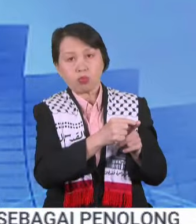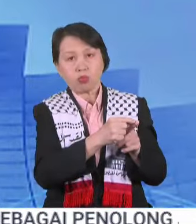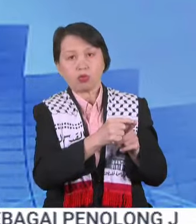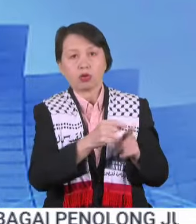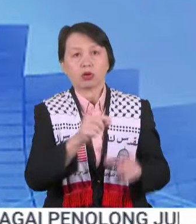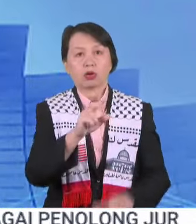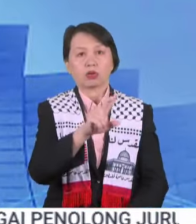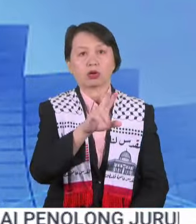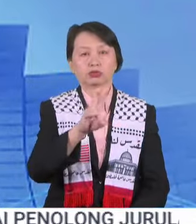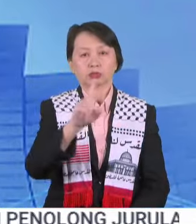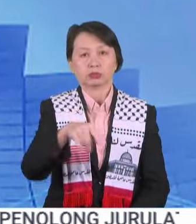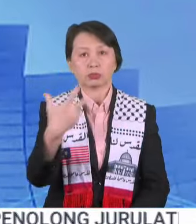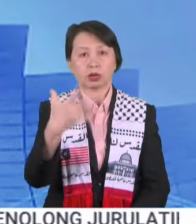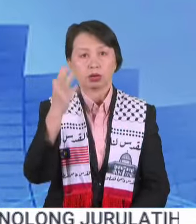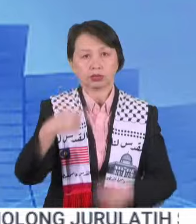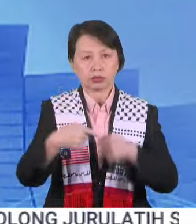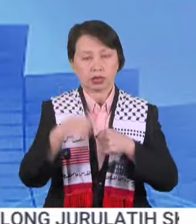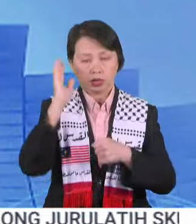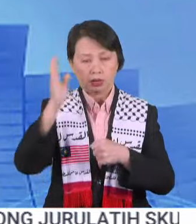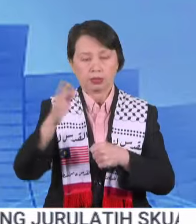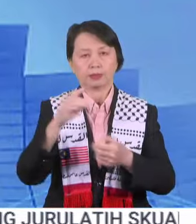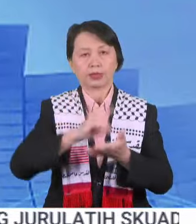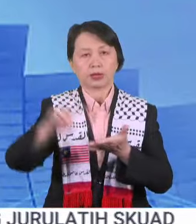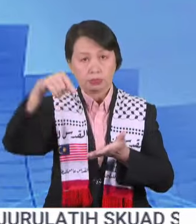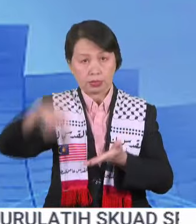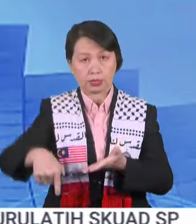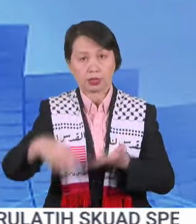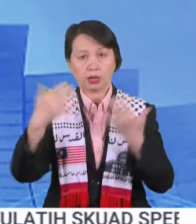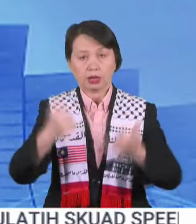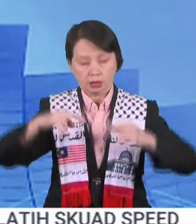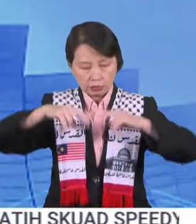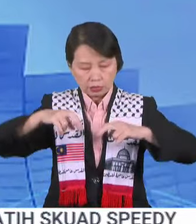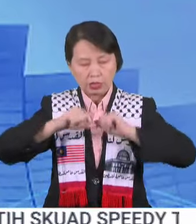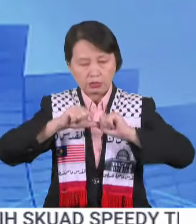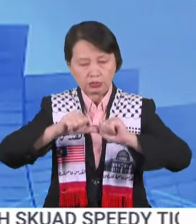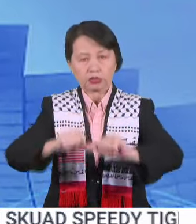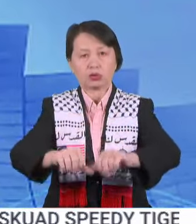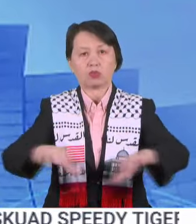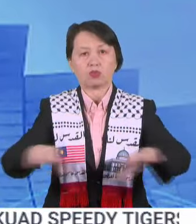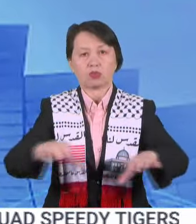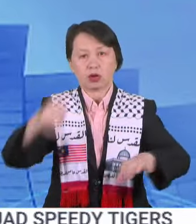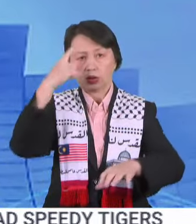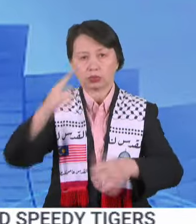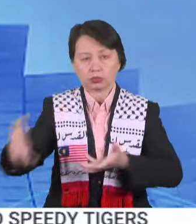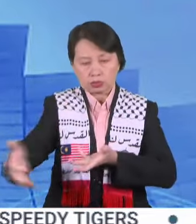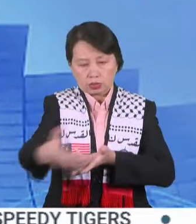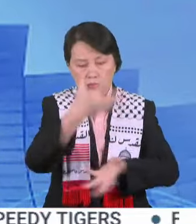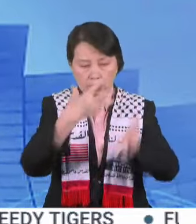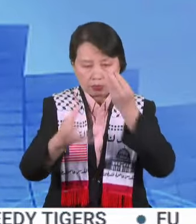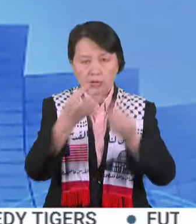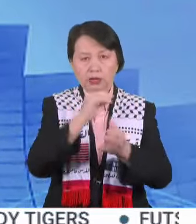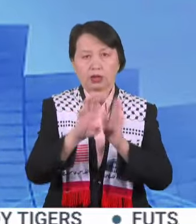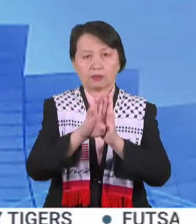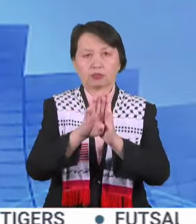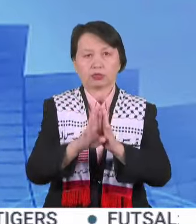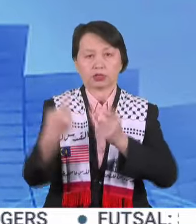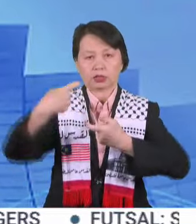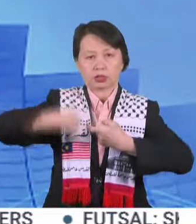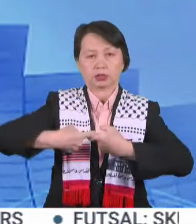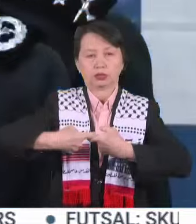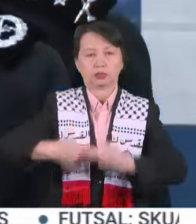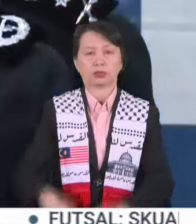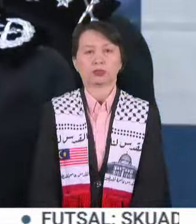Mac lalu dijangka akan didakwa minggu ini. Ketika ini, siasatan masih dijalankan bagi mengumpul maklumat dan bukti berkaitan.